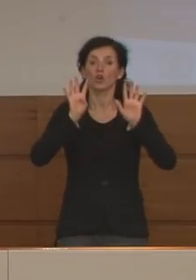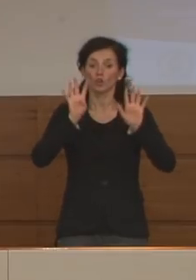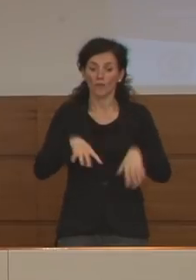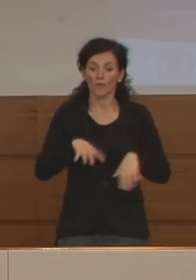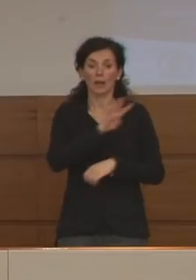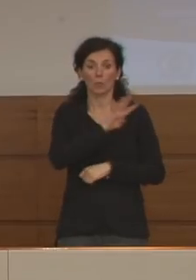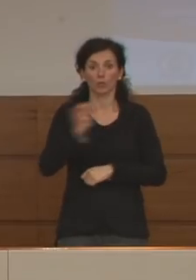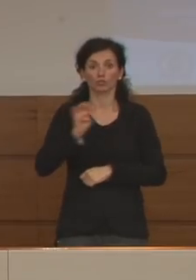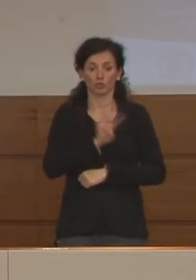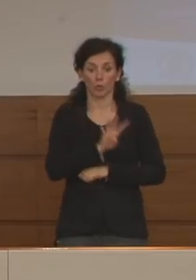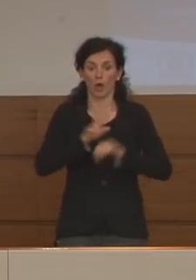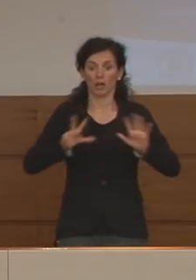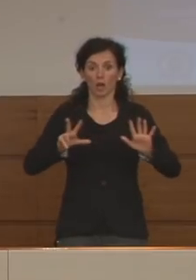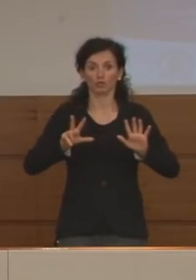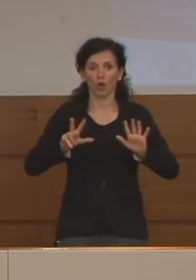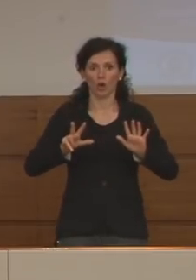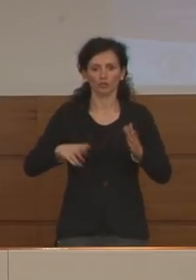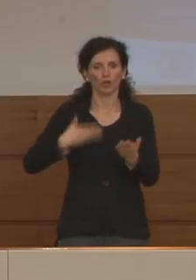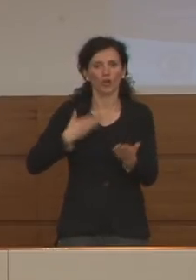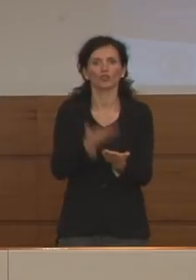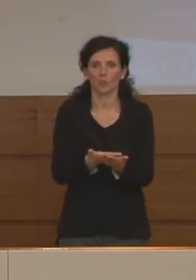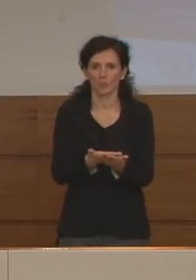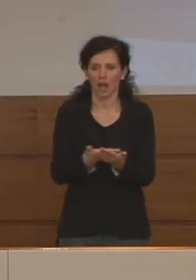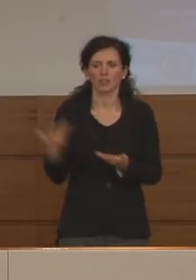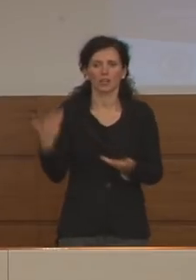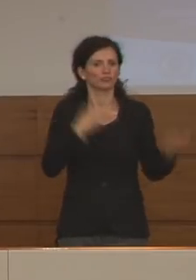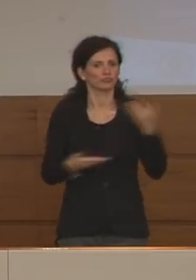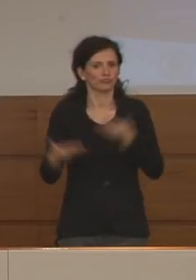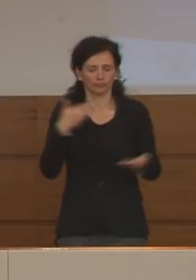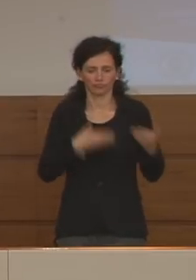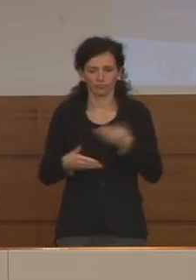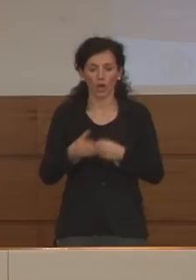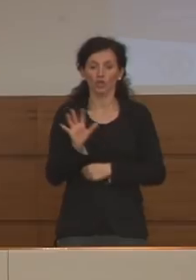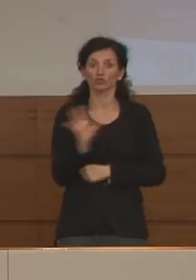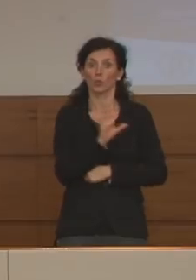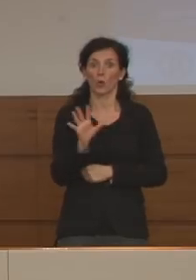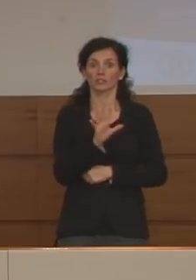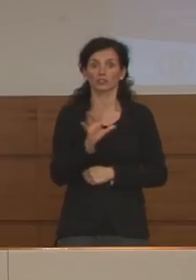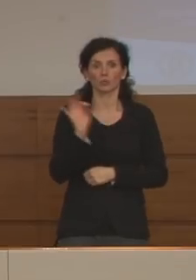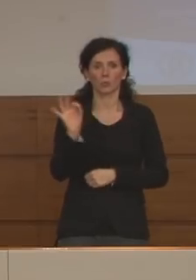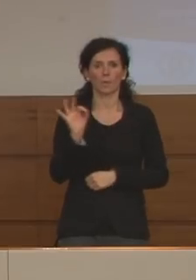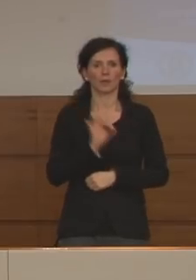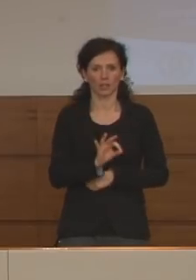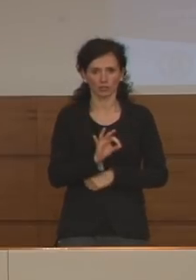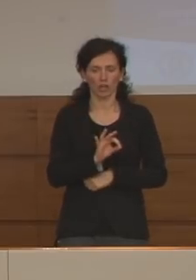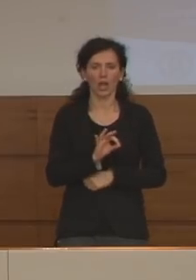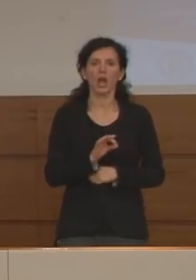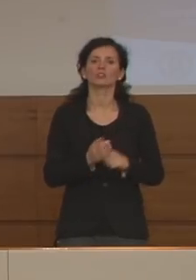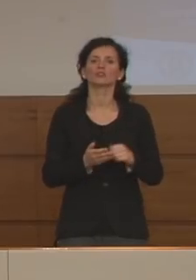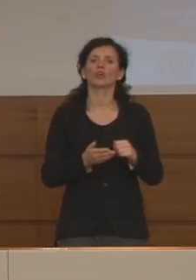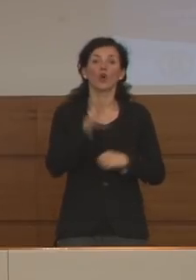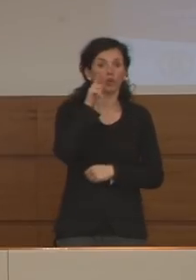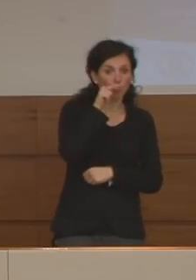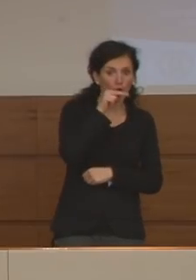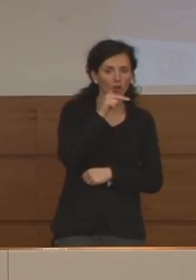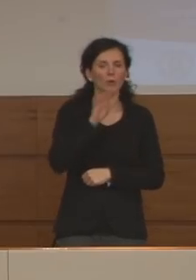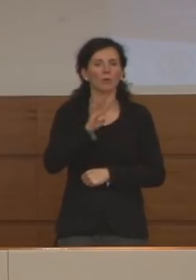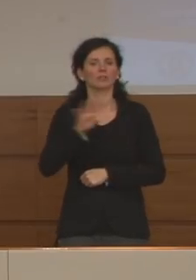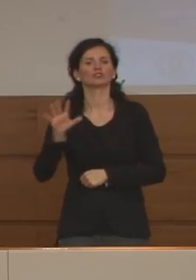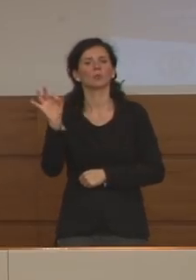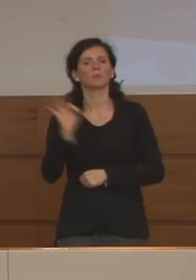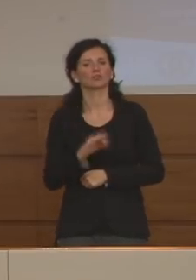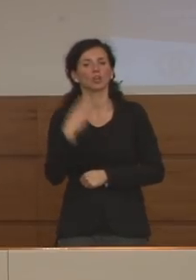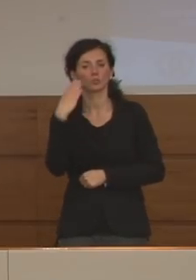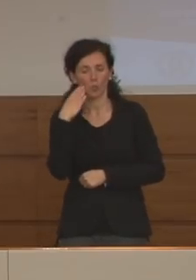9.448 domande il 55 per cento sono donne il 45 per cento sono